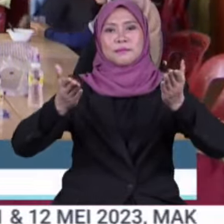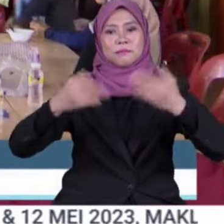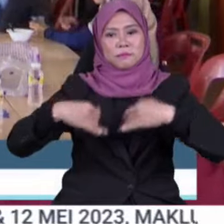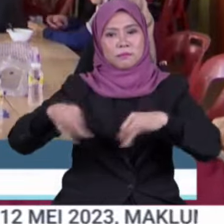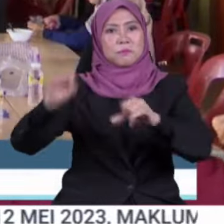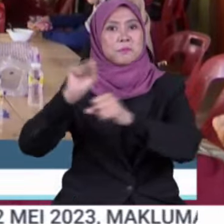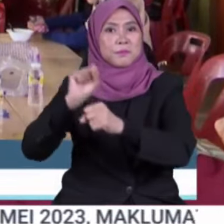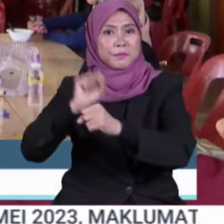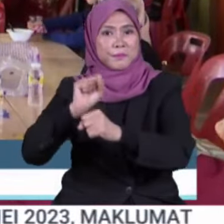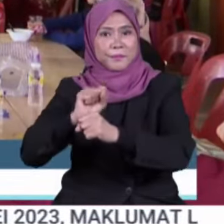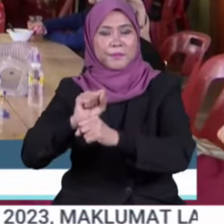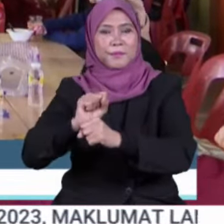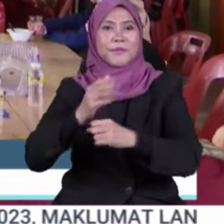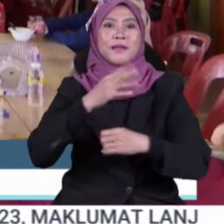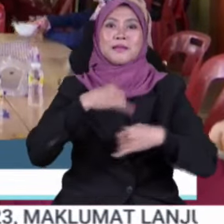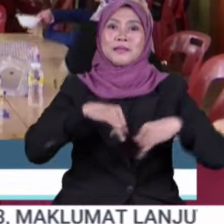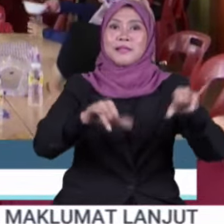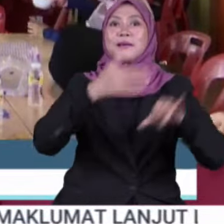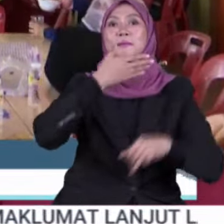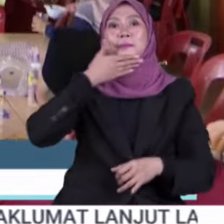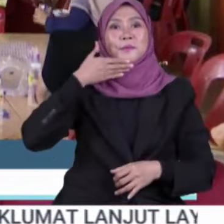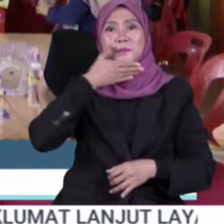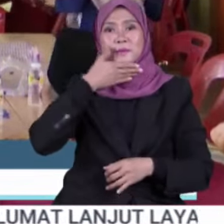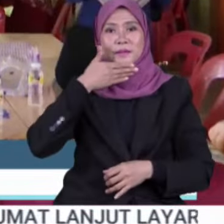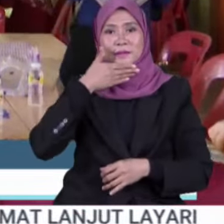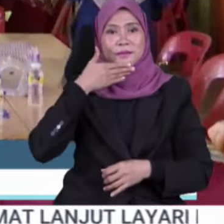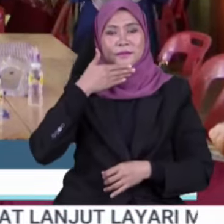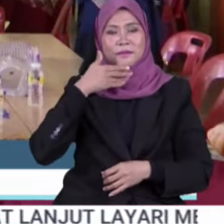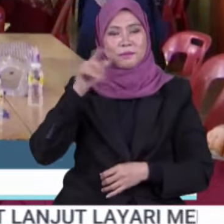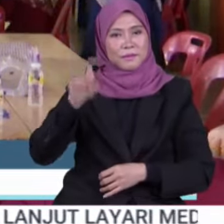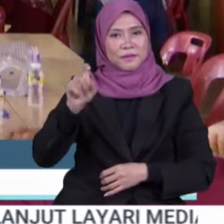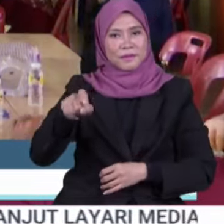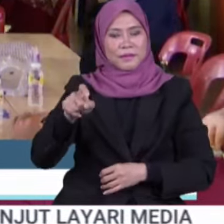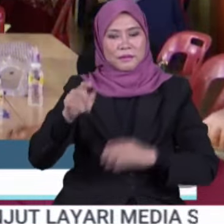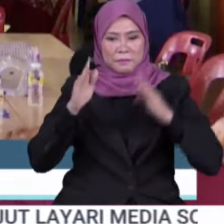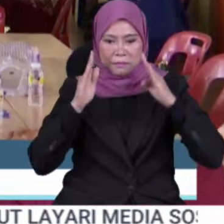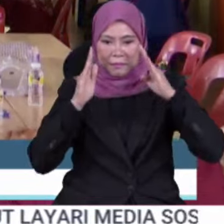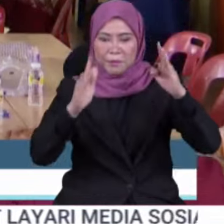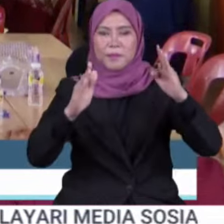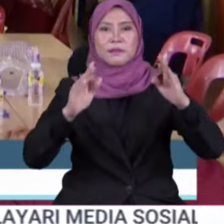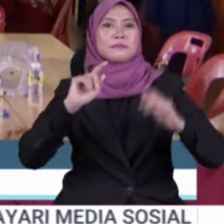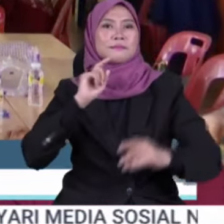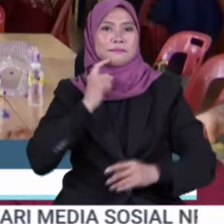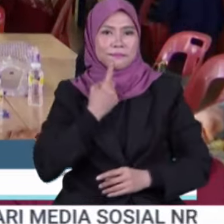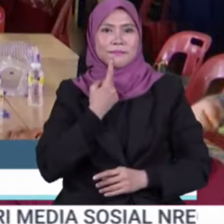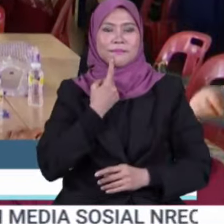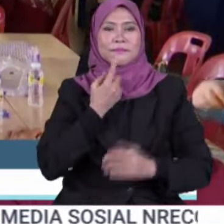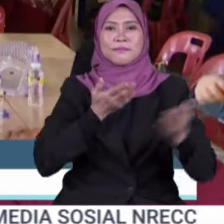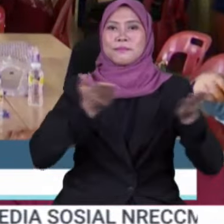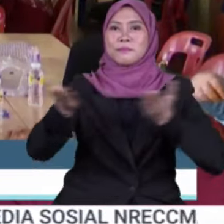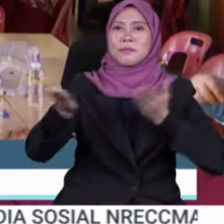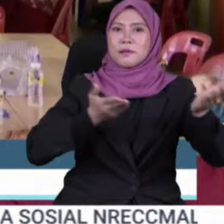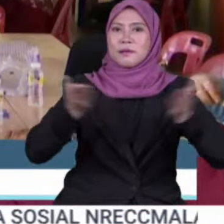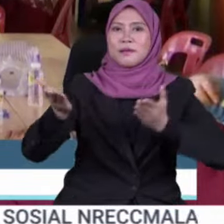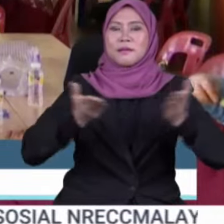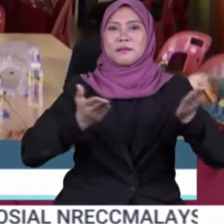masih muda memberi penekanan yang serius untuk kita berkhidmat dengan